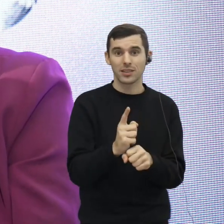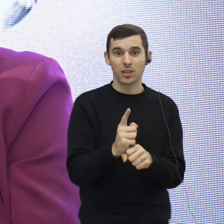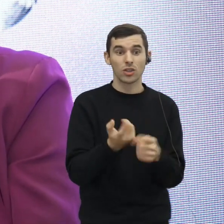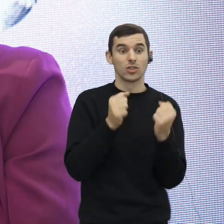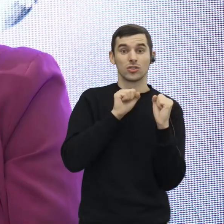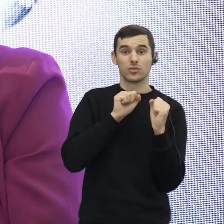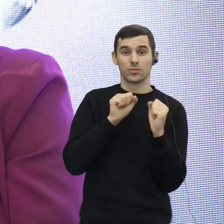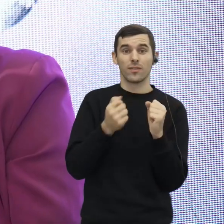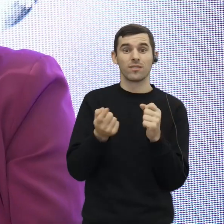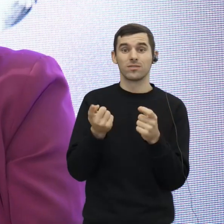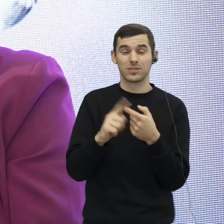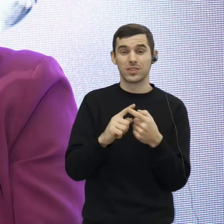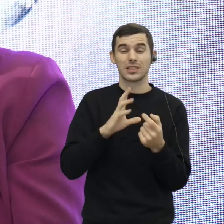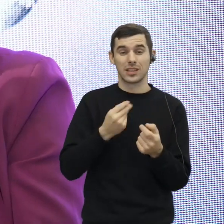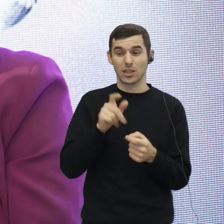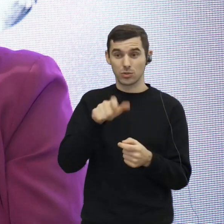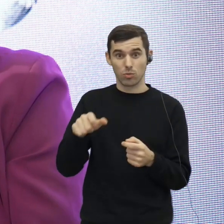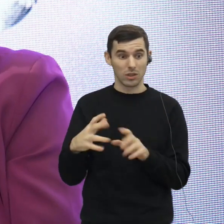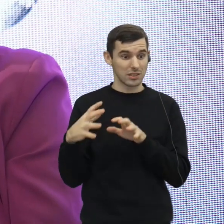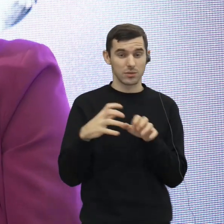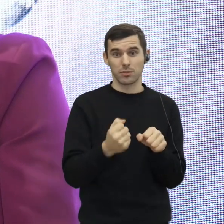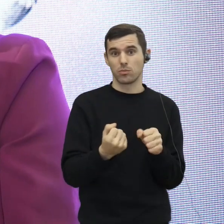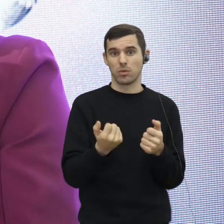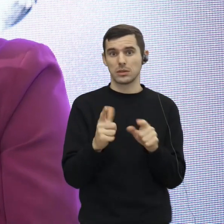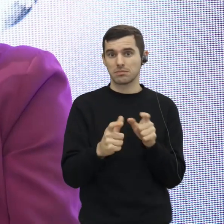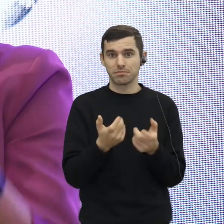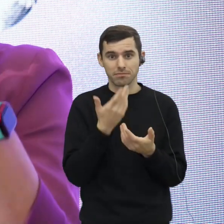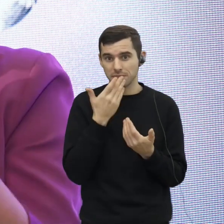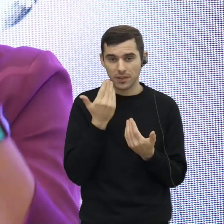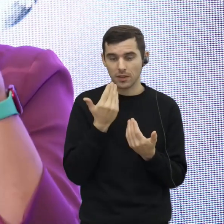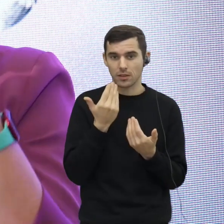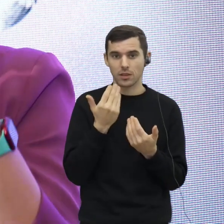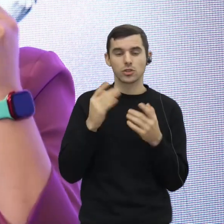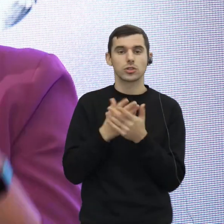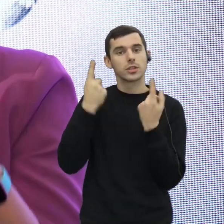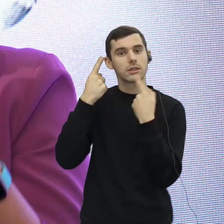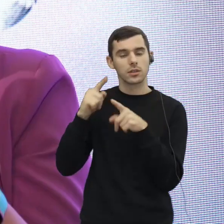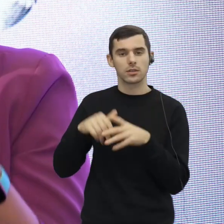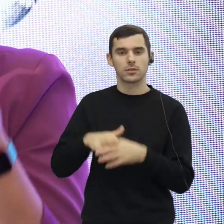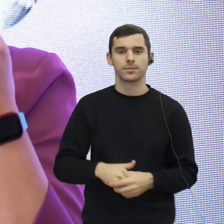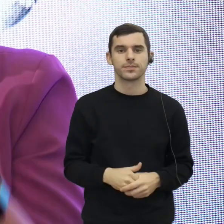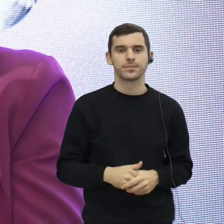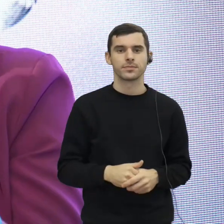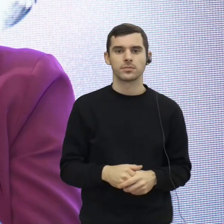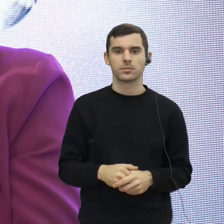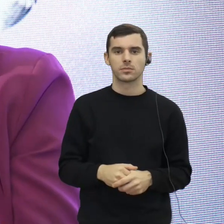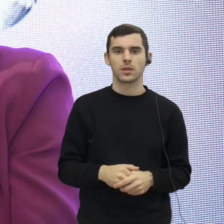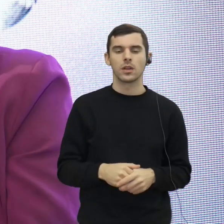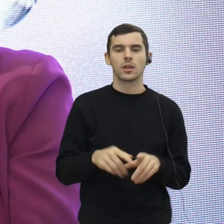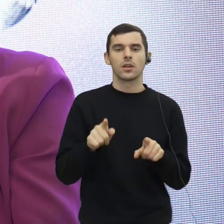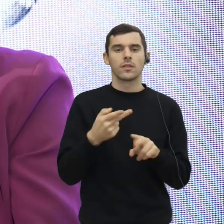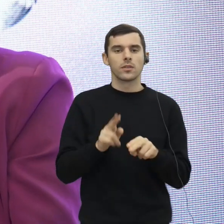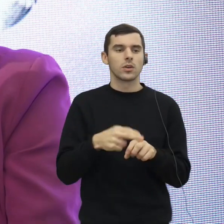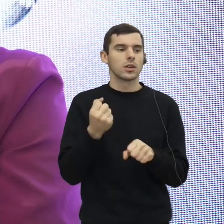tai man visada yra toksai dalykas, kad dar kartą perklausi ir tada grįžti iki to šaknies klausimo, apie ką tas yra,